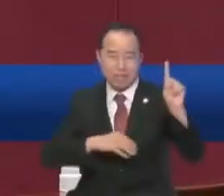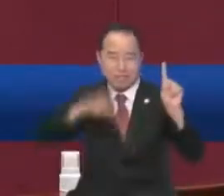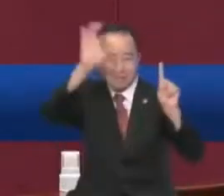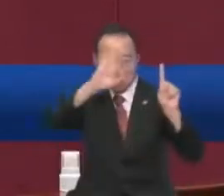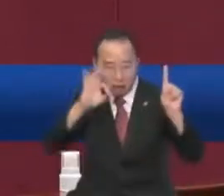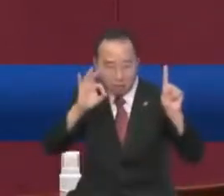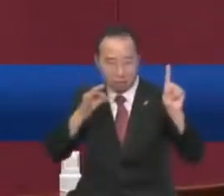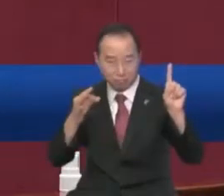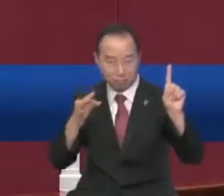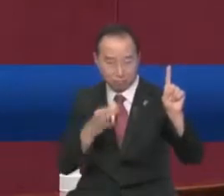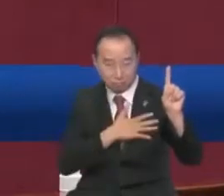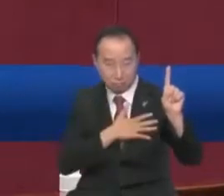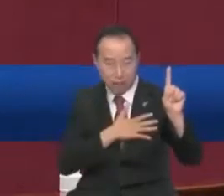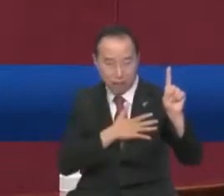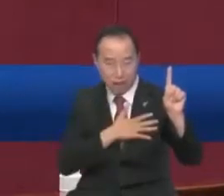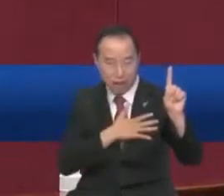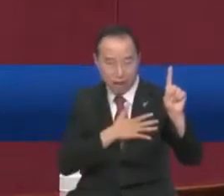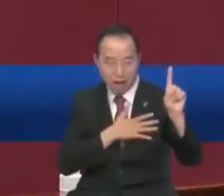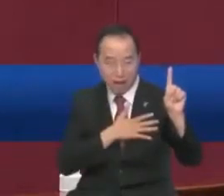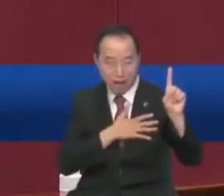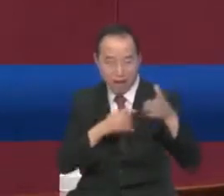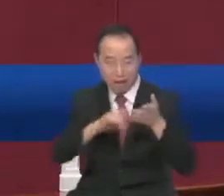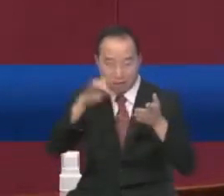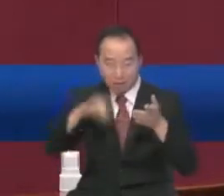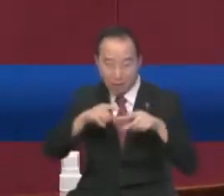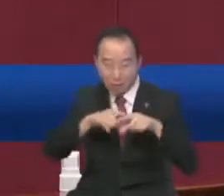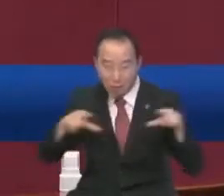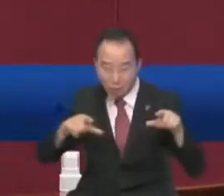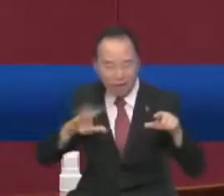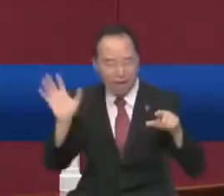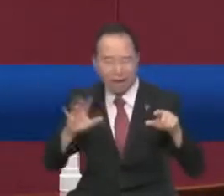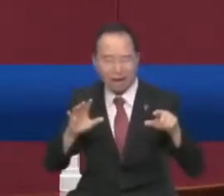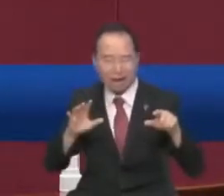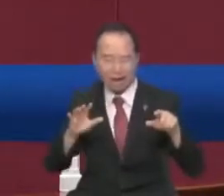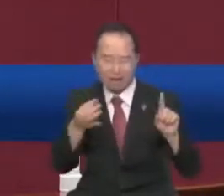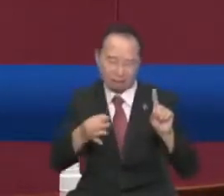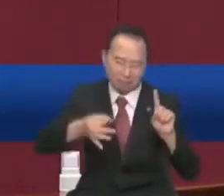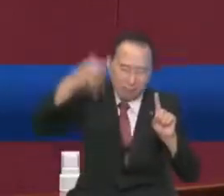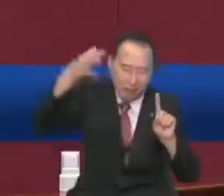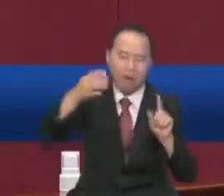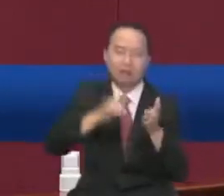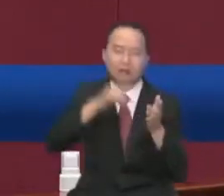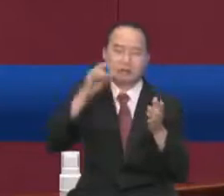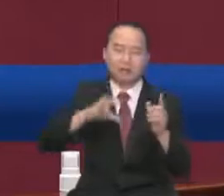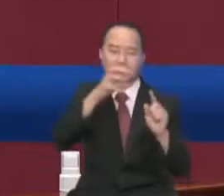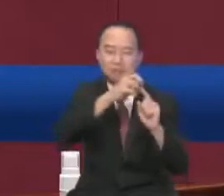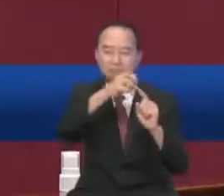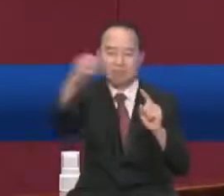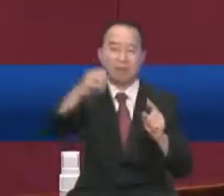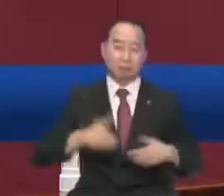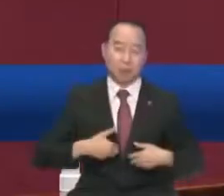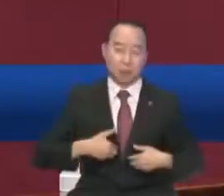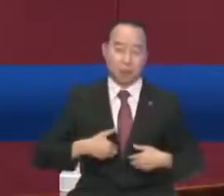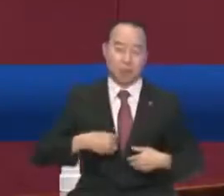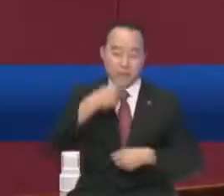부과하는 초부유세를 도입합시다. 이렇게 거둔 연 38조 5천억